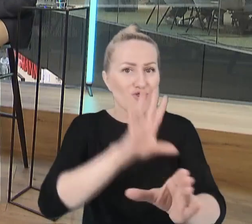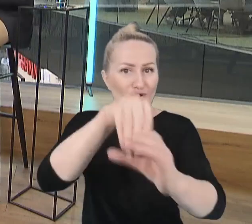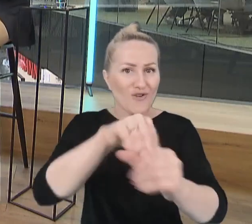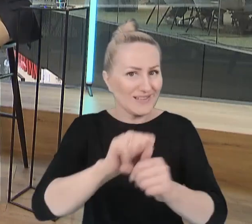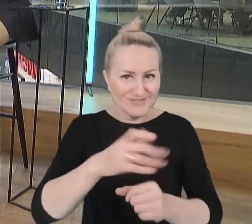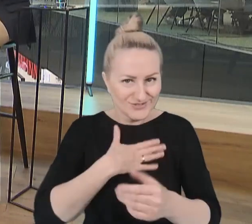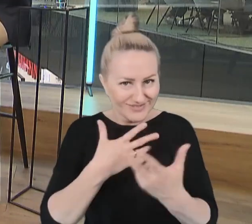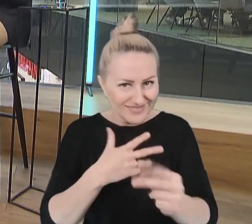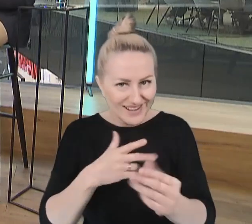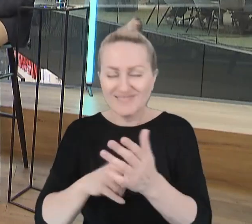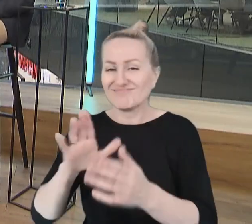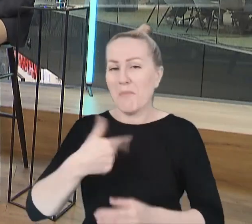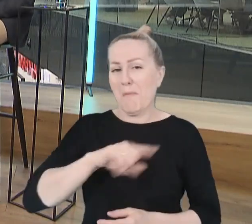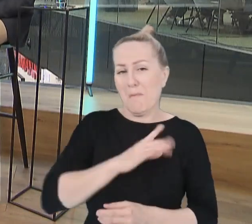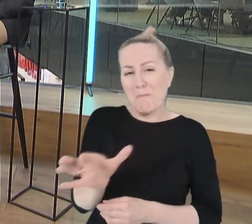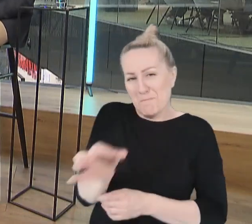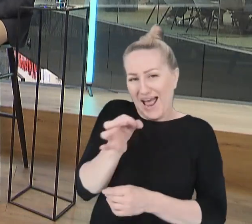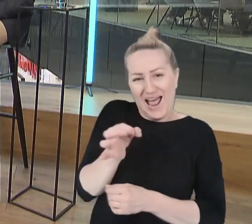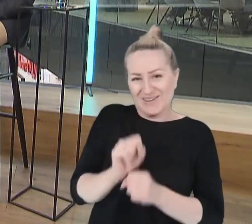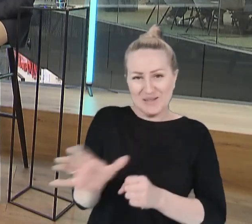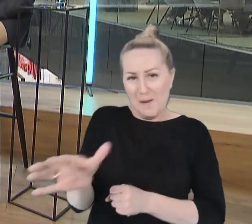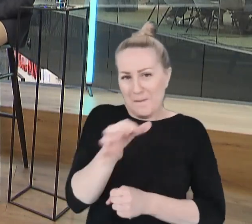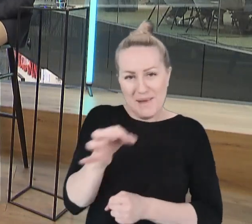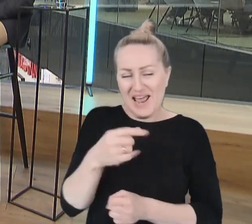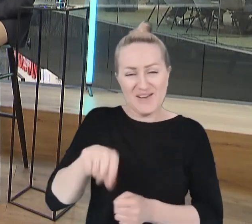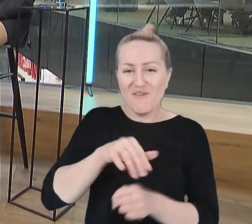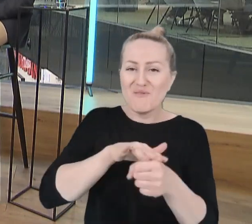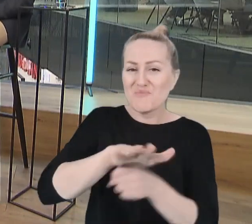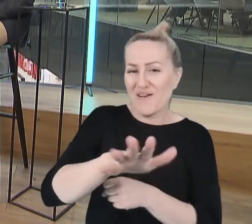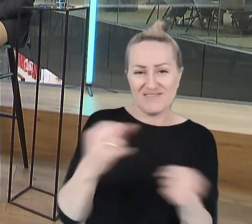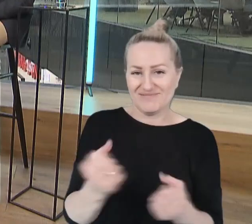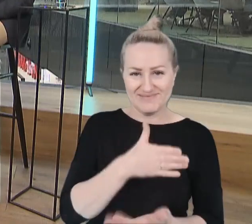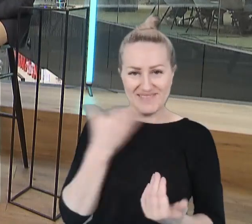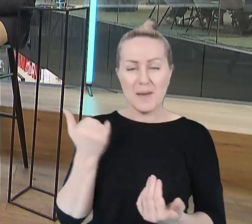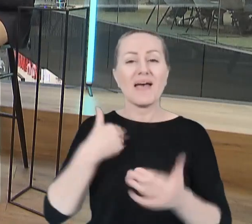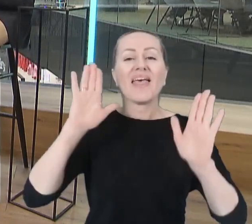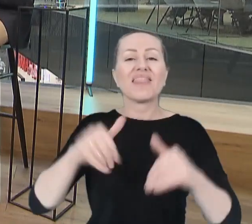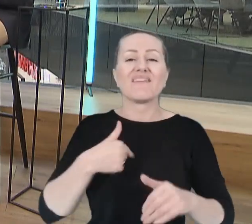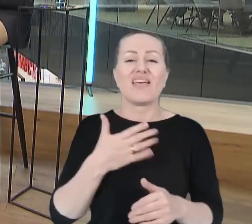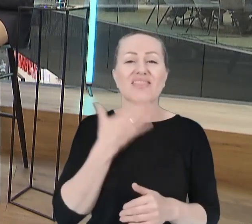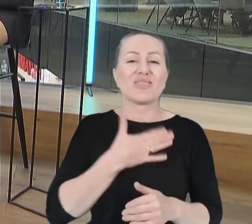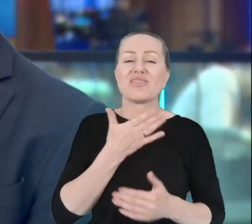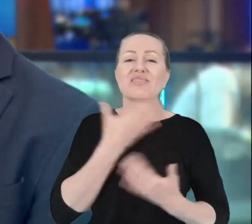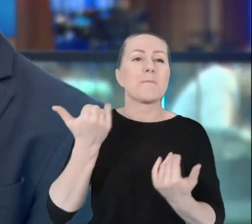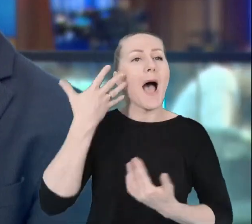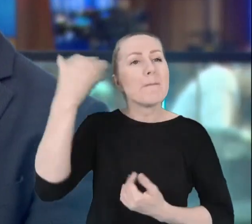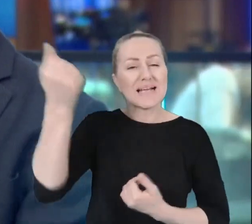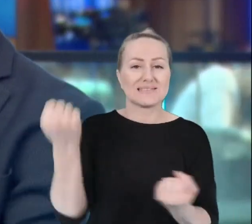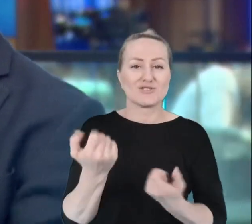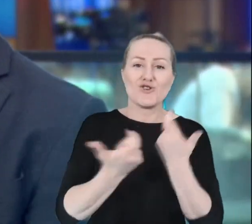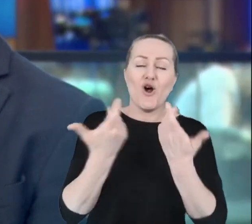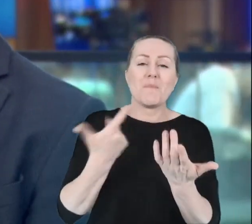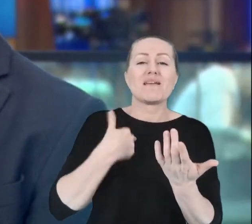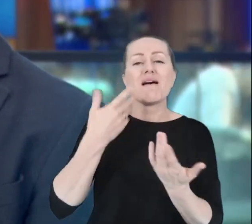za mali, żeby to miało jakiś wpływ. Ja nawet nie mam takich ambicji. Bardziej też widzę to jako pewne źródło refleksji o